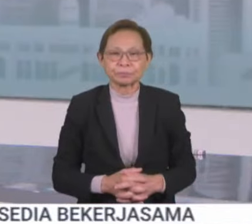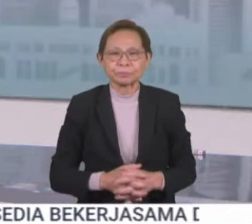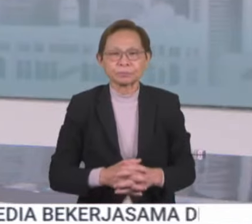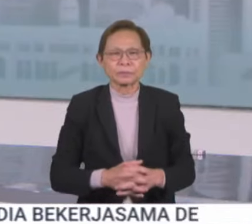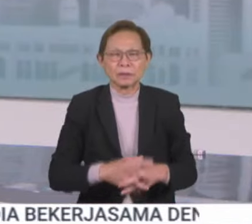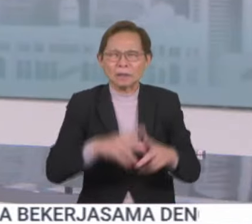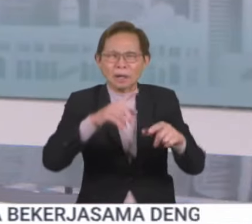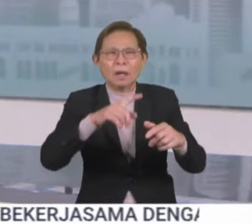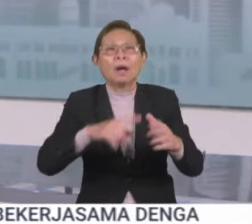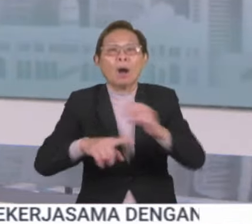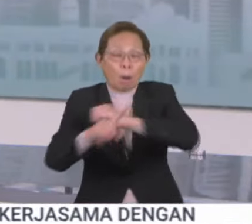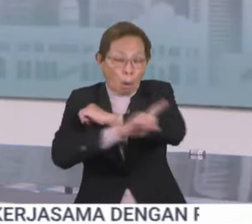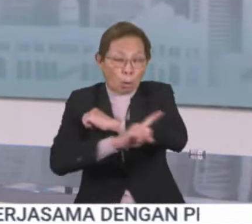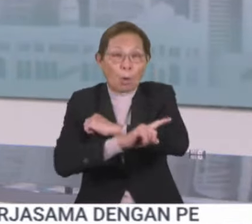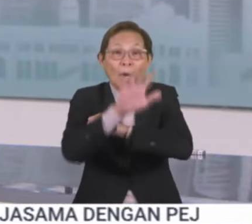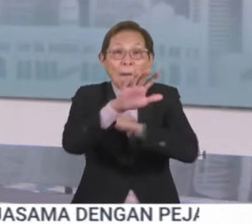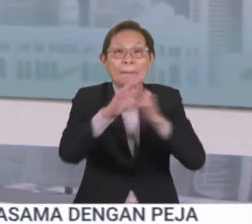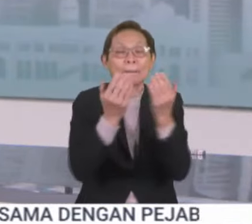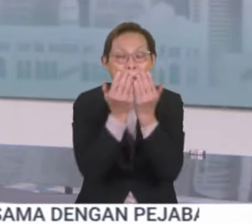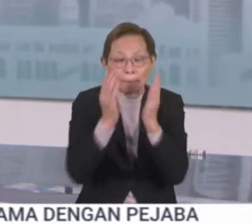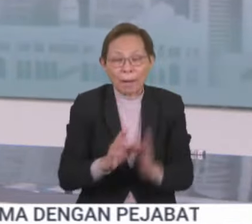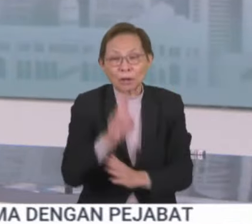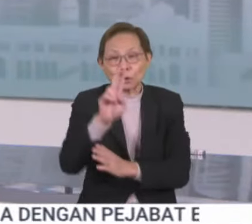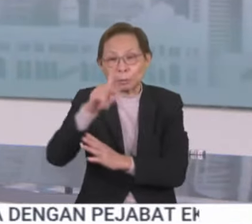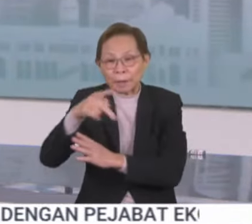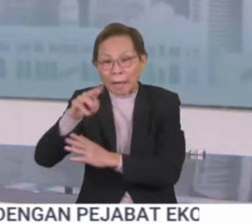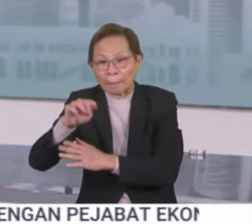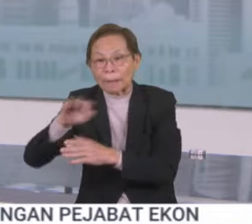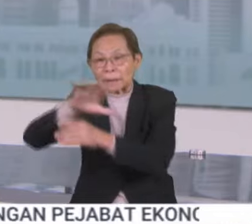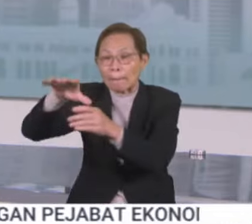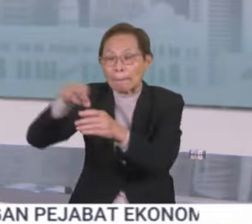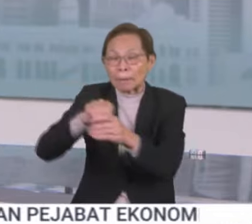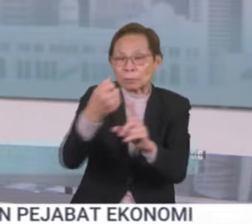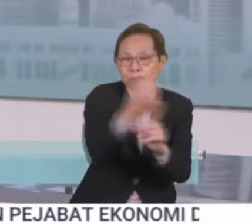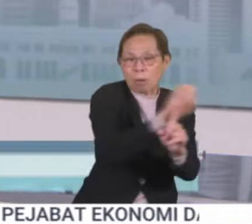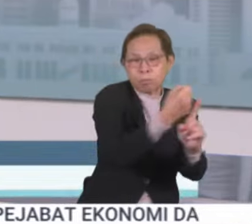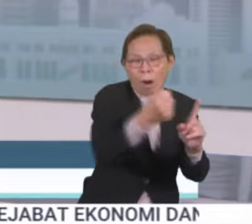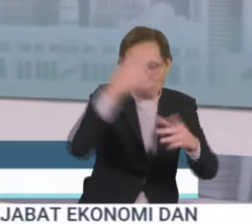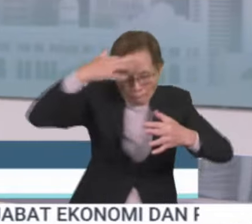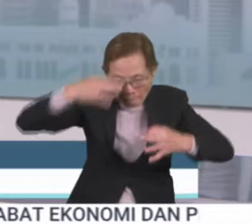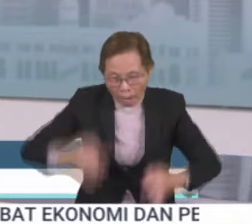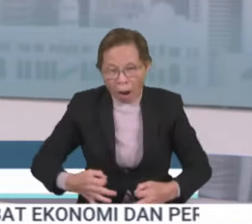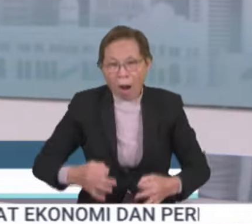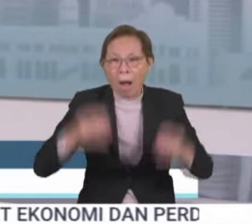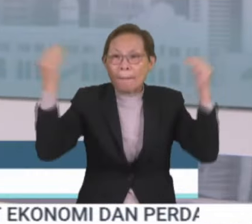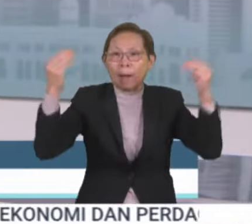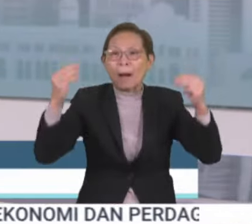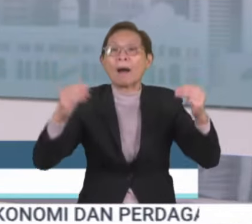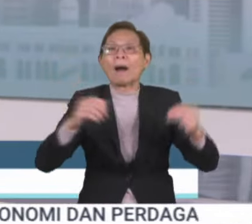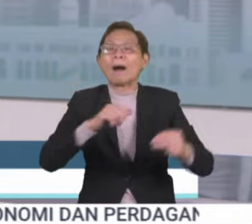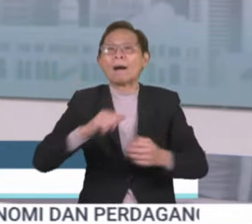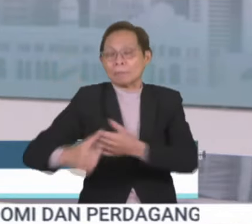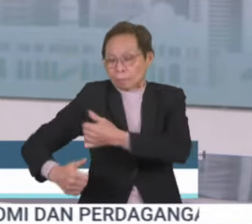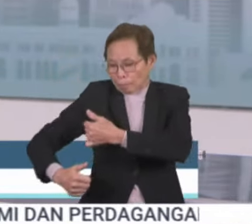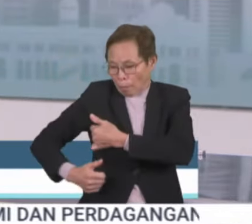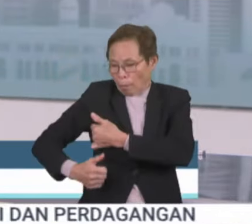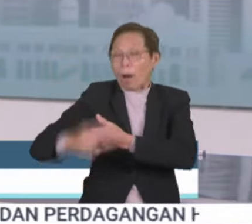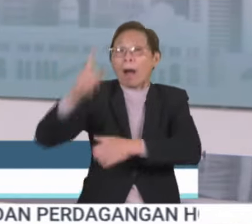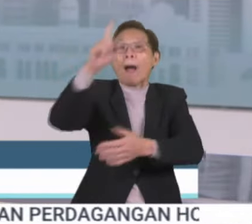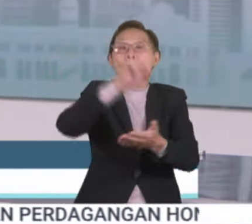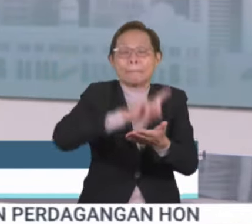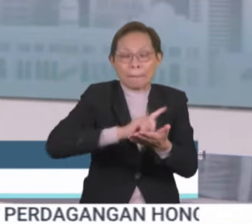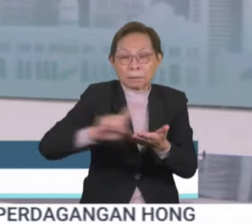Jenis hukuman terhadap 5 penuntut UPNM terbabit kes buli akan dimuktamad Majlis Angkatan Tentera dalam masa 2